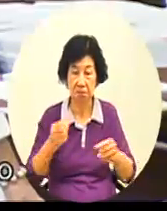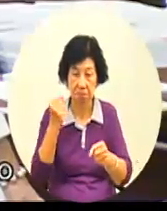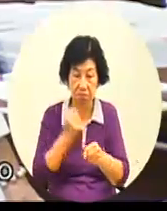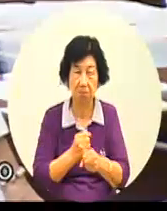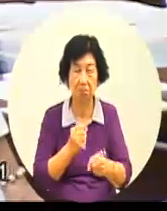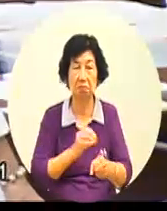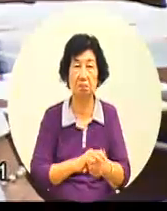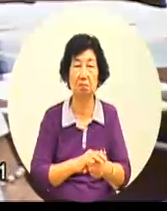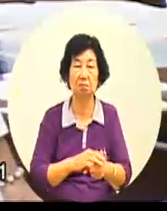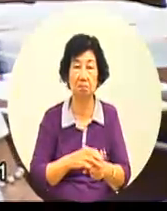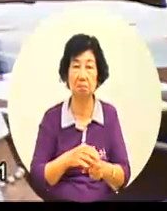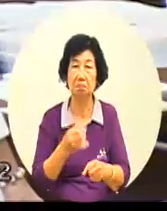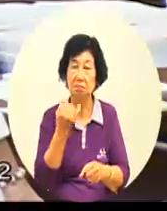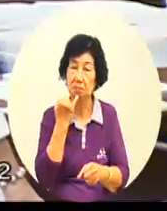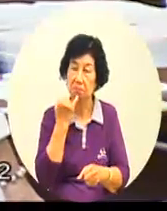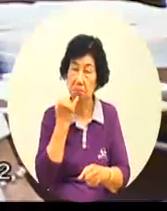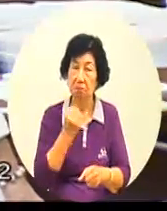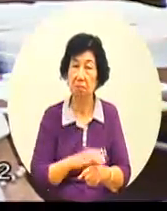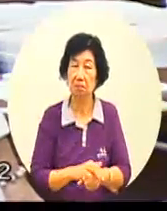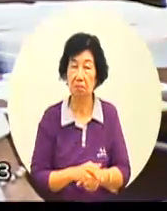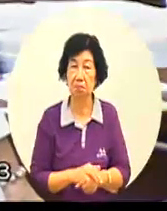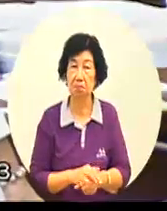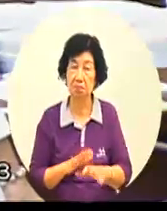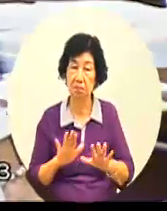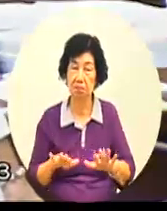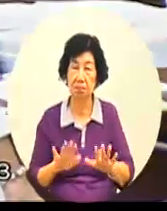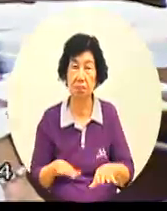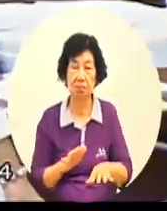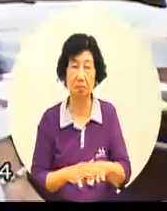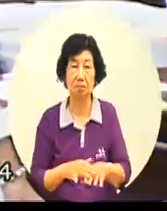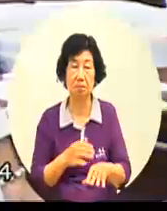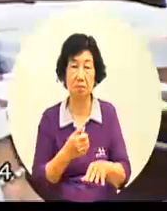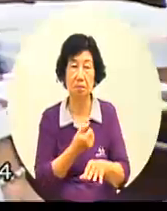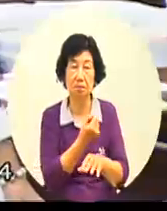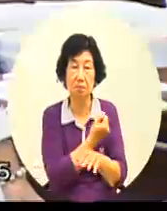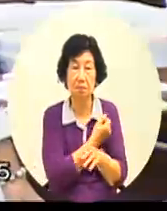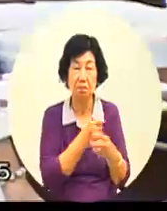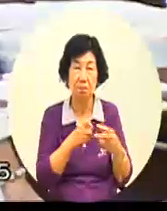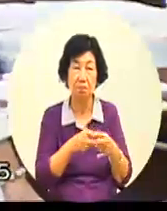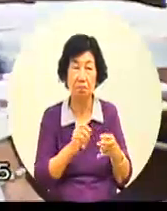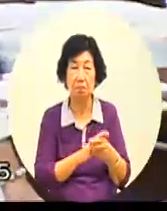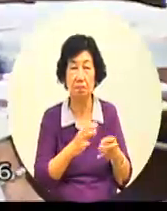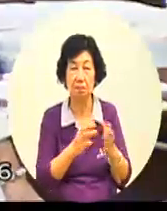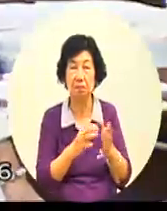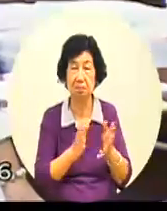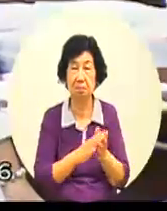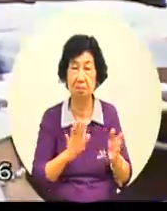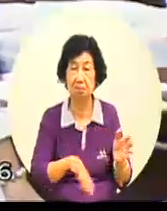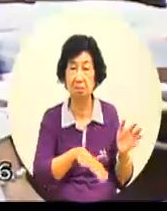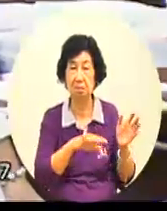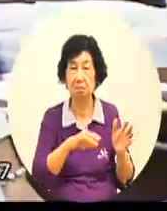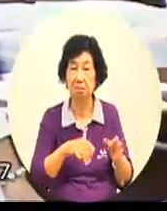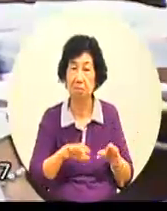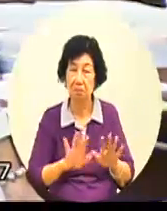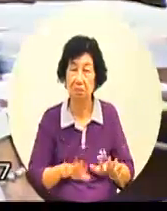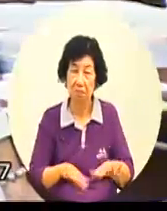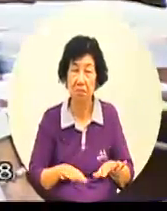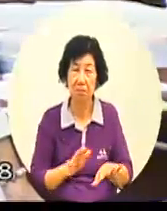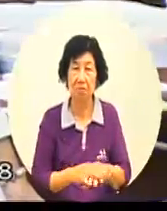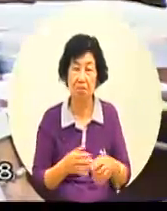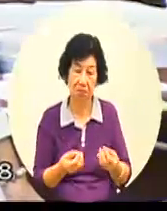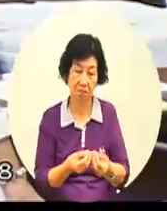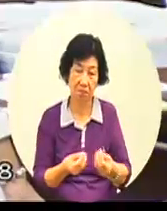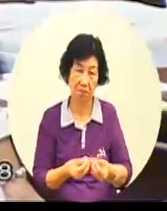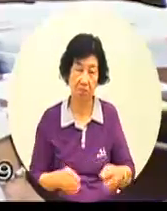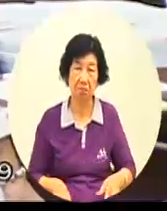色。那这个部分，劳工局你打算怎么样来支援这样的政策？人力这个部分，你打算怎么协助卫生局、